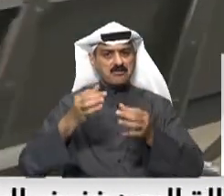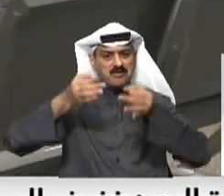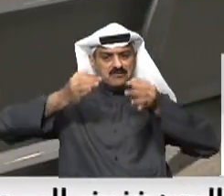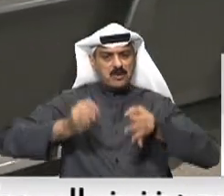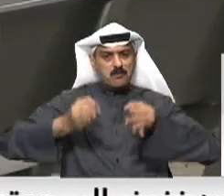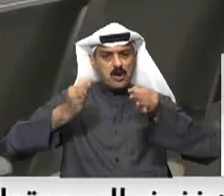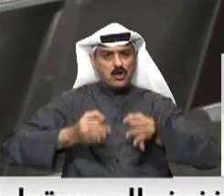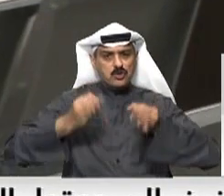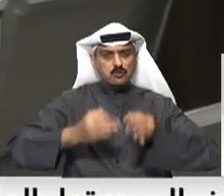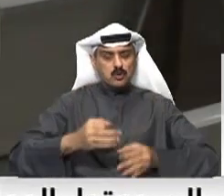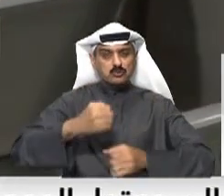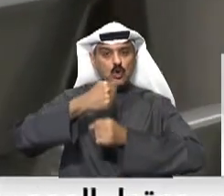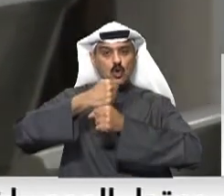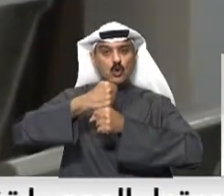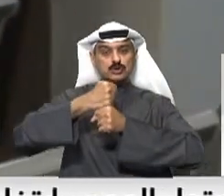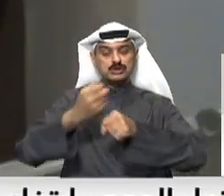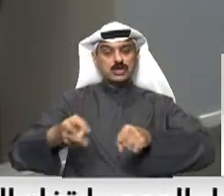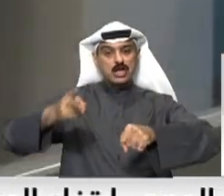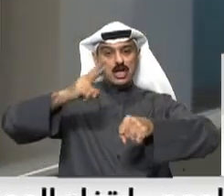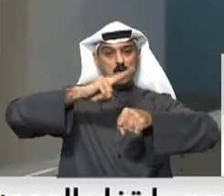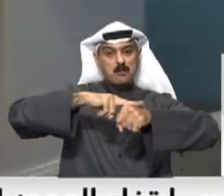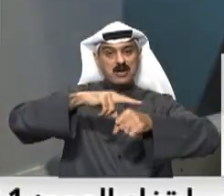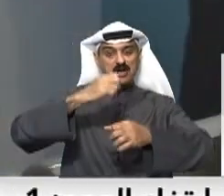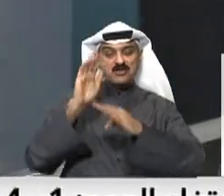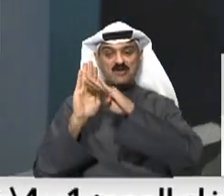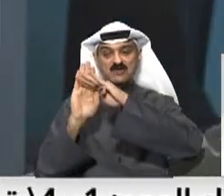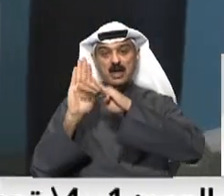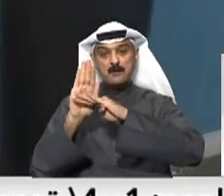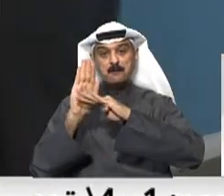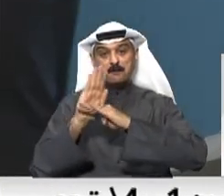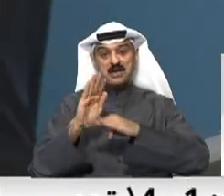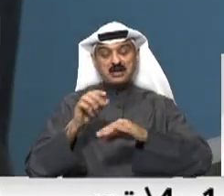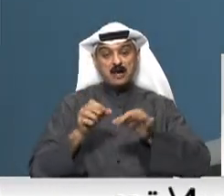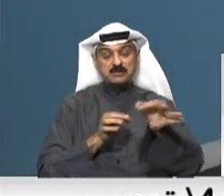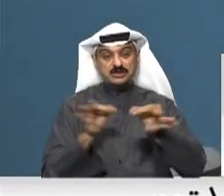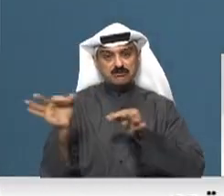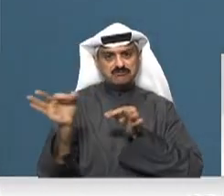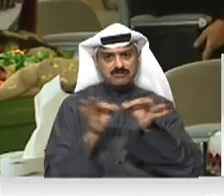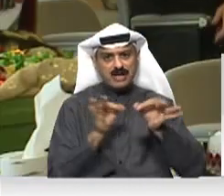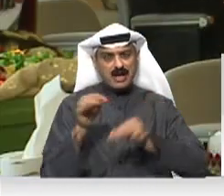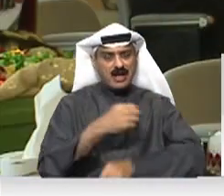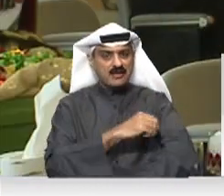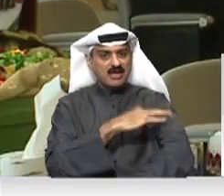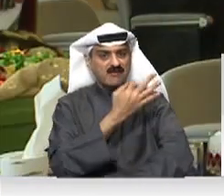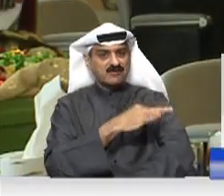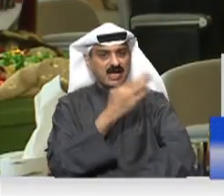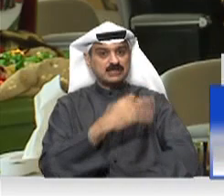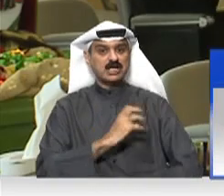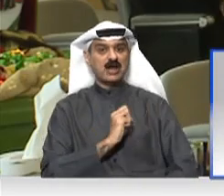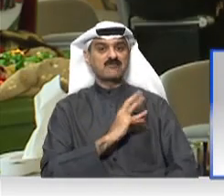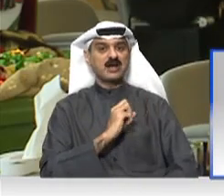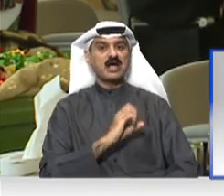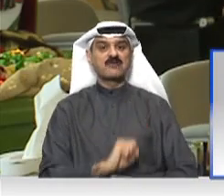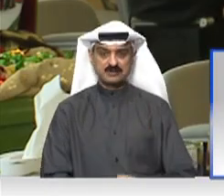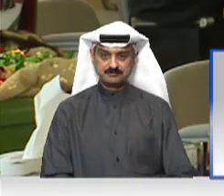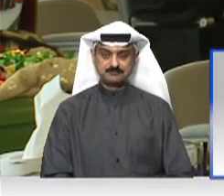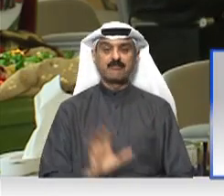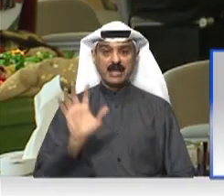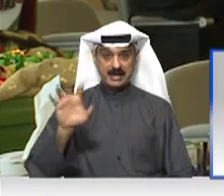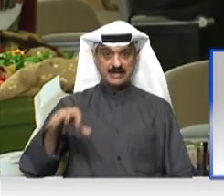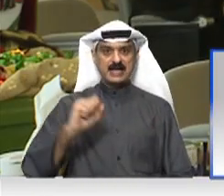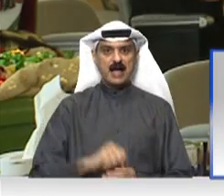الاستعداد والتجهيز لإعادة تفعيل برنامج الروبوت الجراحي للقلب. بالفعل احنا من في قسم الجراحة